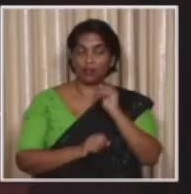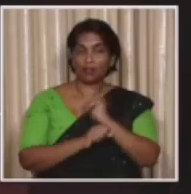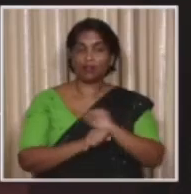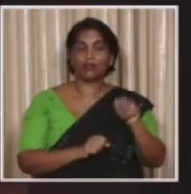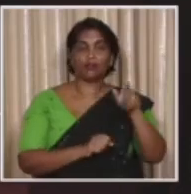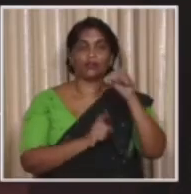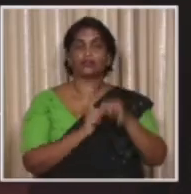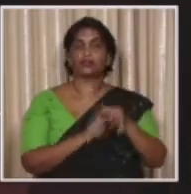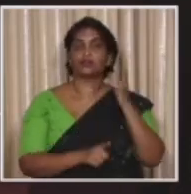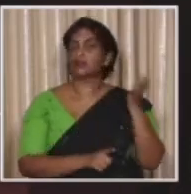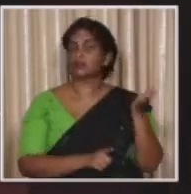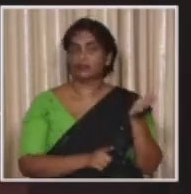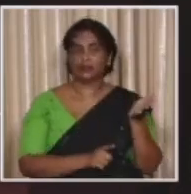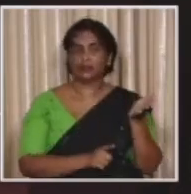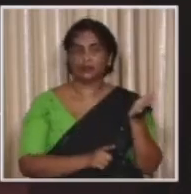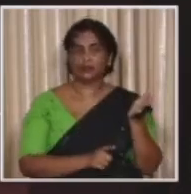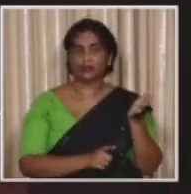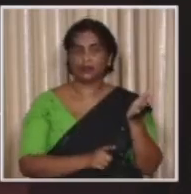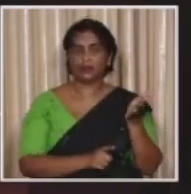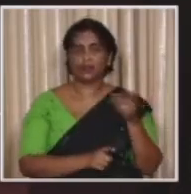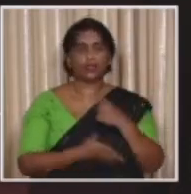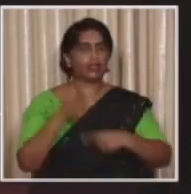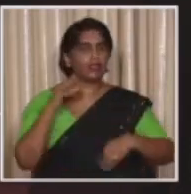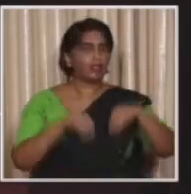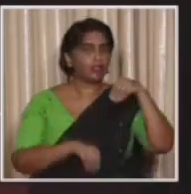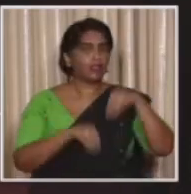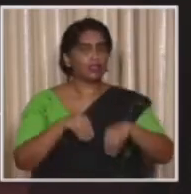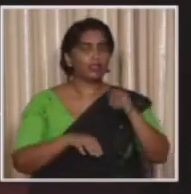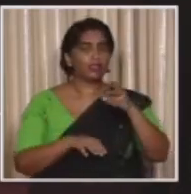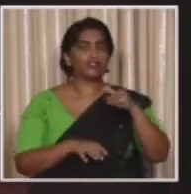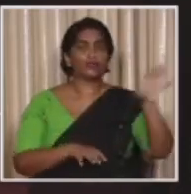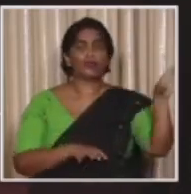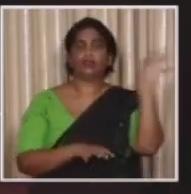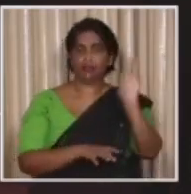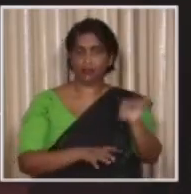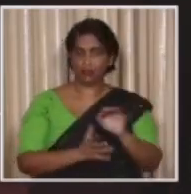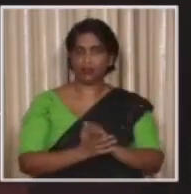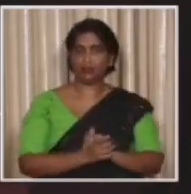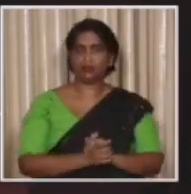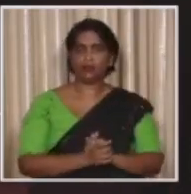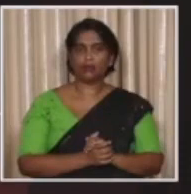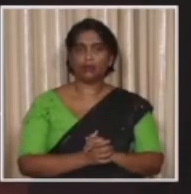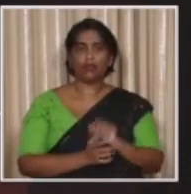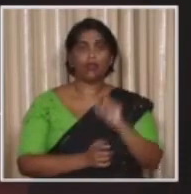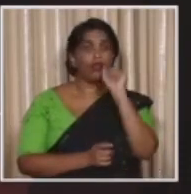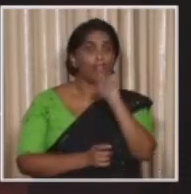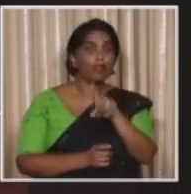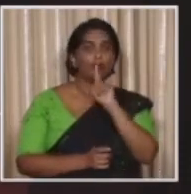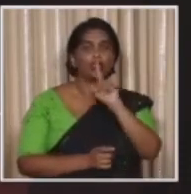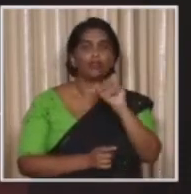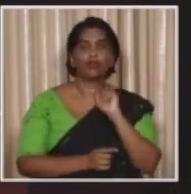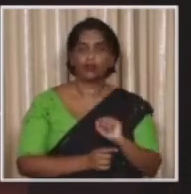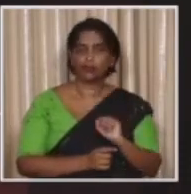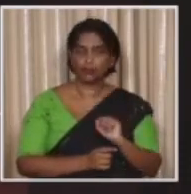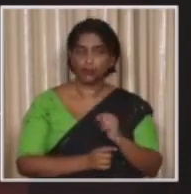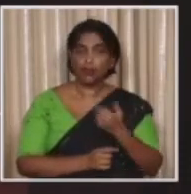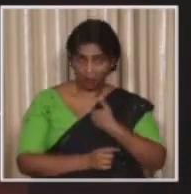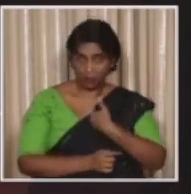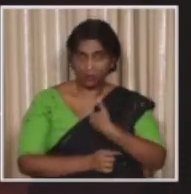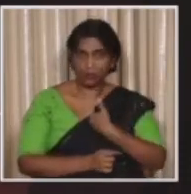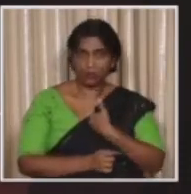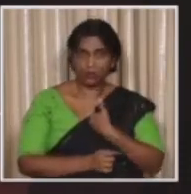සභාපති කියලා. දේශපාලන පත්වීමක් ලෝ. කවුද නම යෝජනා කරේ? අපිද?